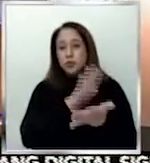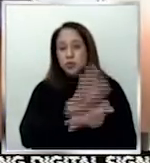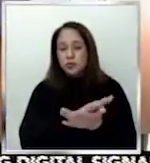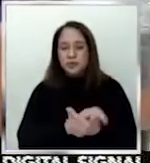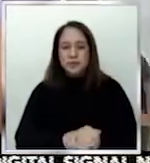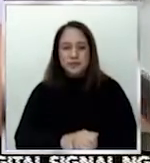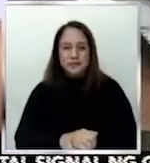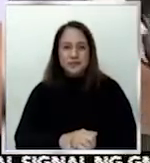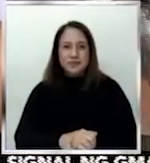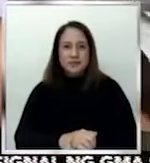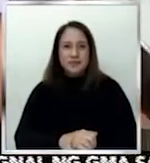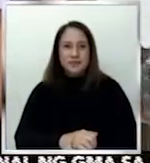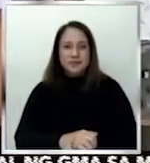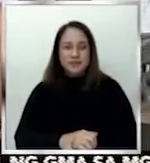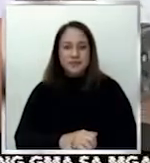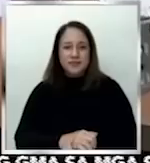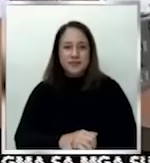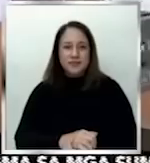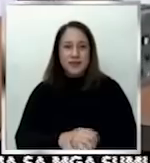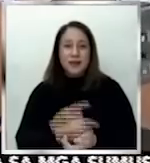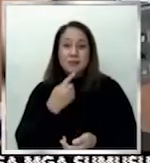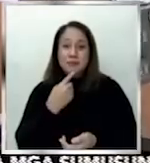Ting recess. Ano mga namimiss mo doon?